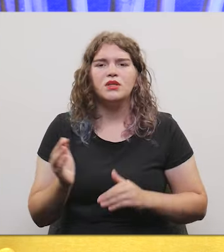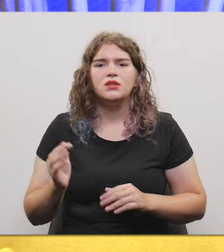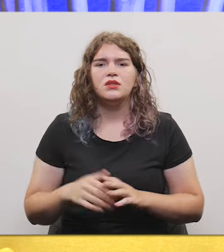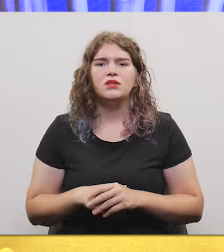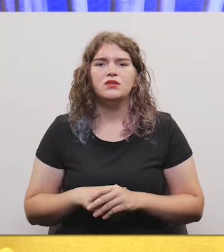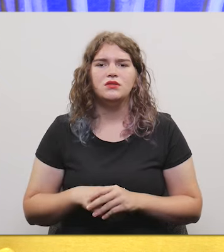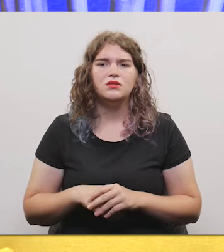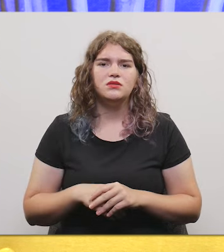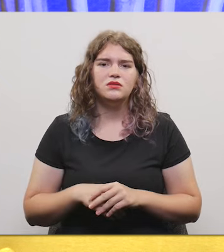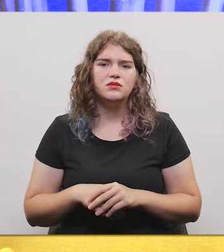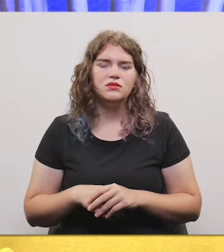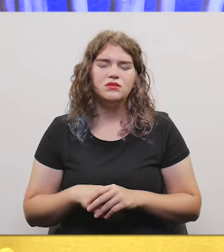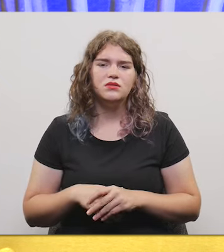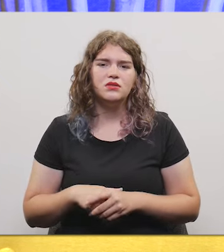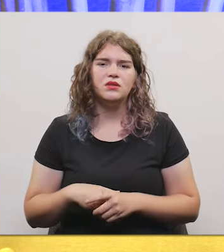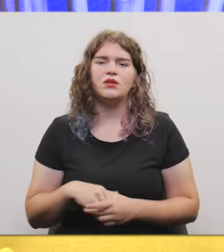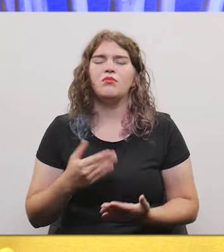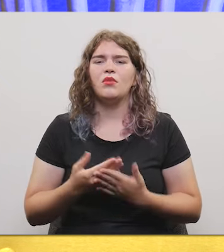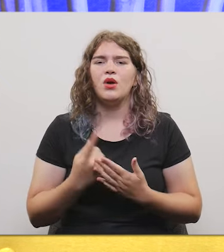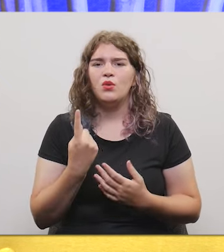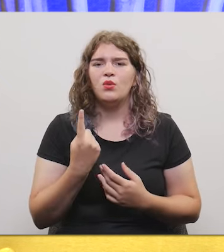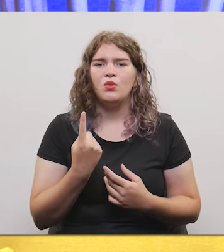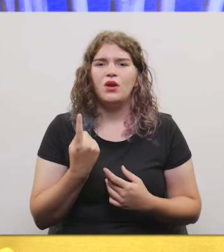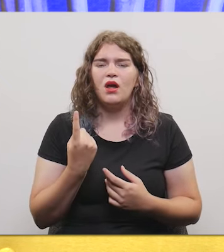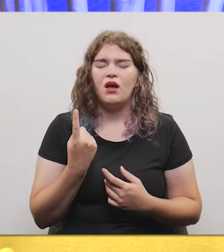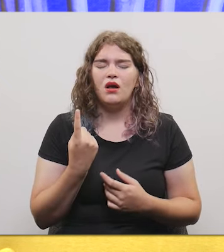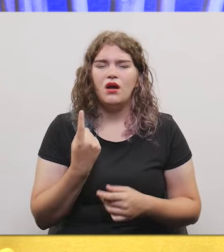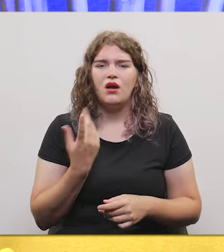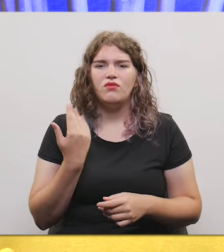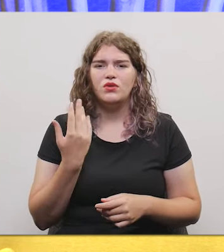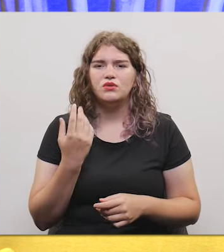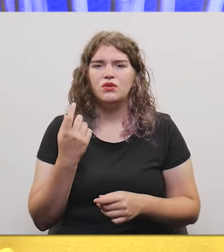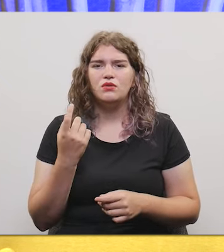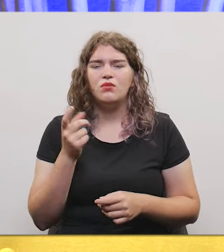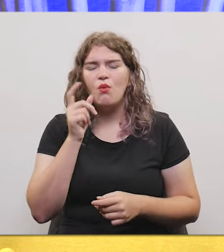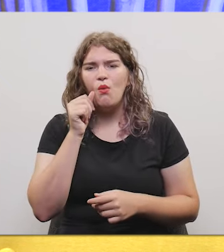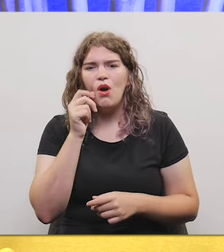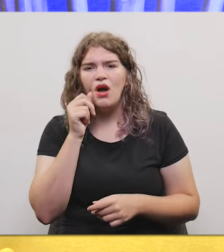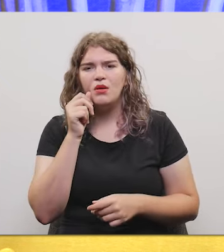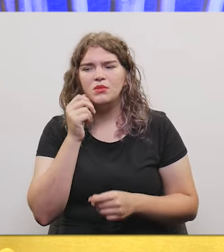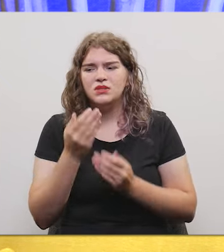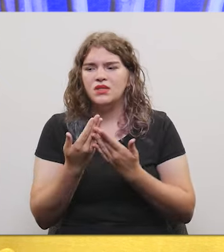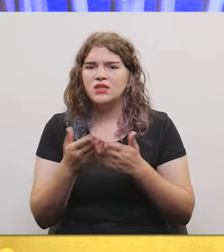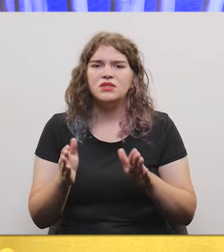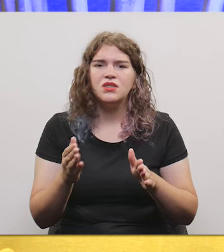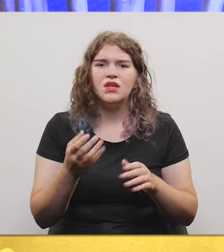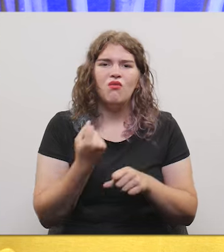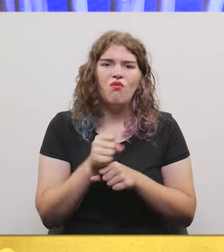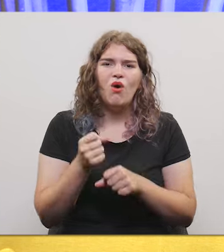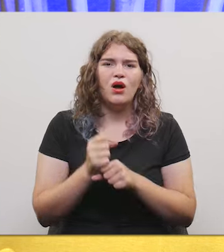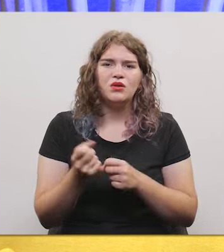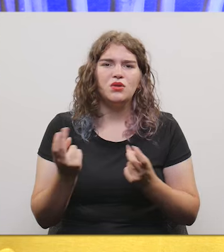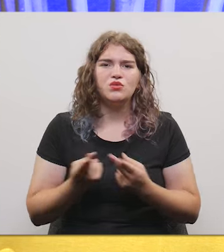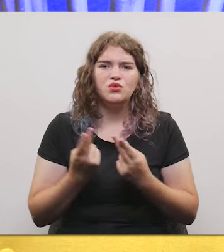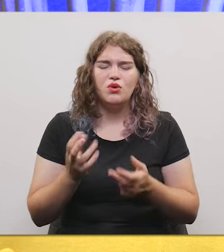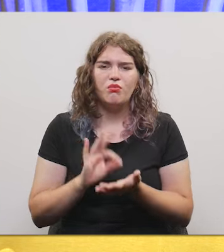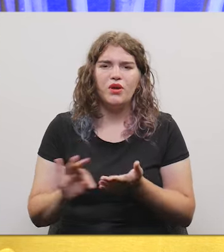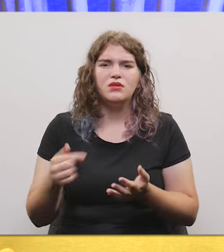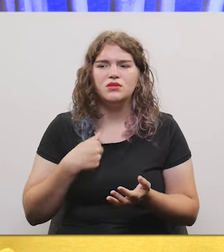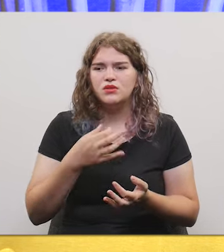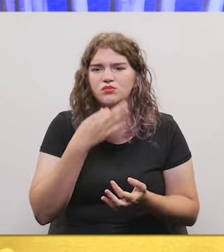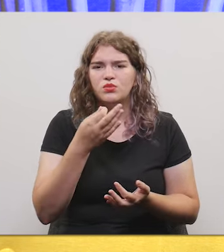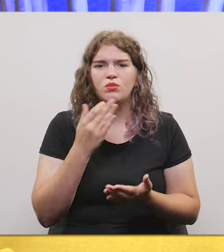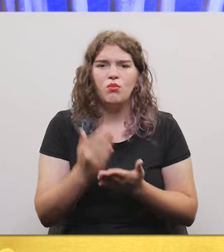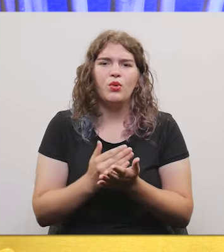calități, abilități. Iar una dintre ele era faptul că lumea se deschide foarte ușor în prezența